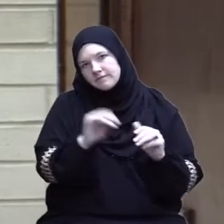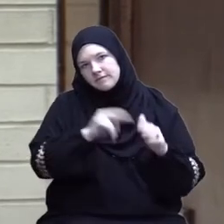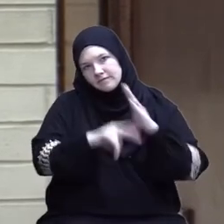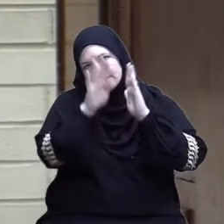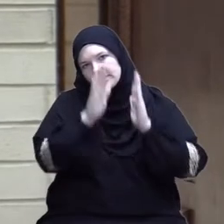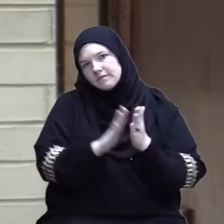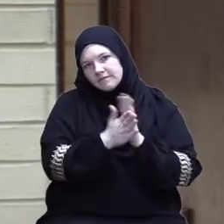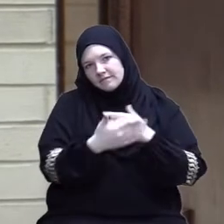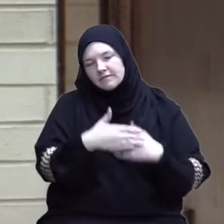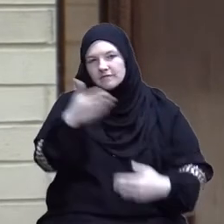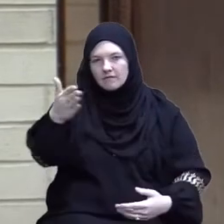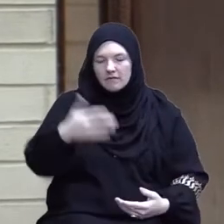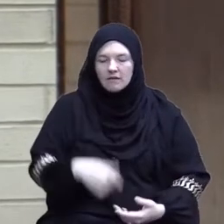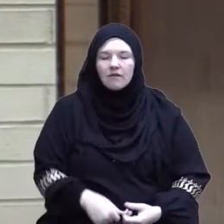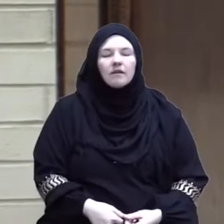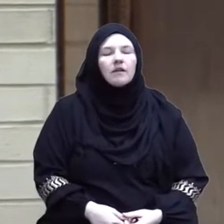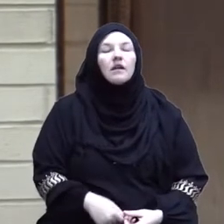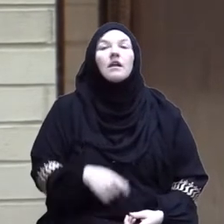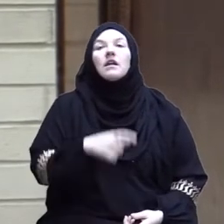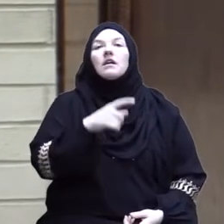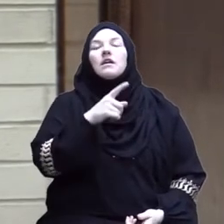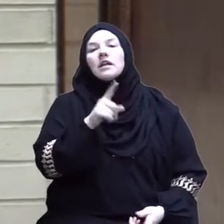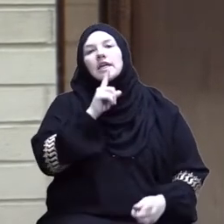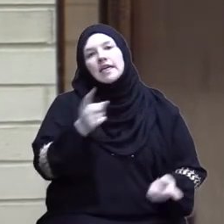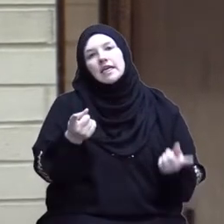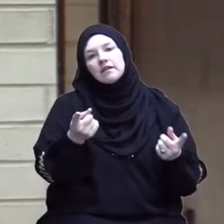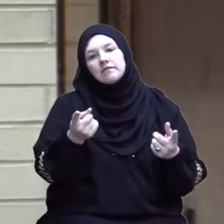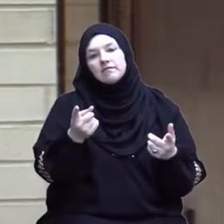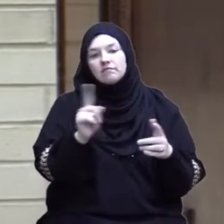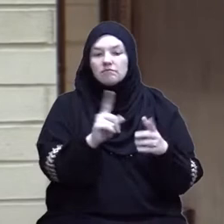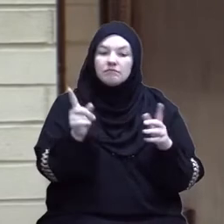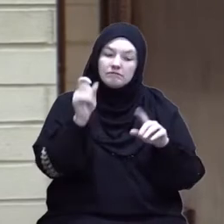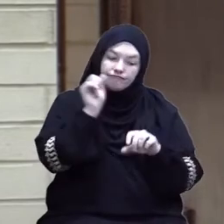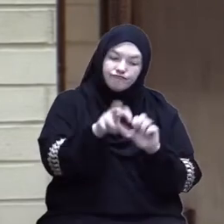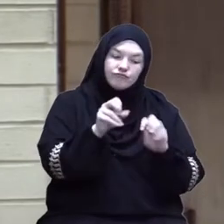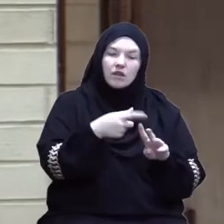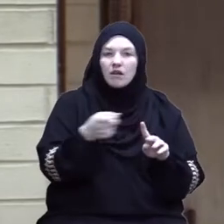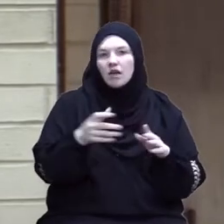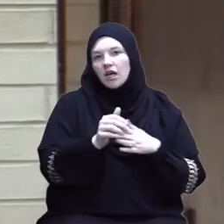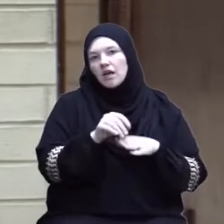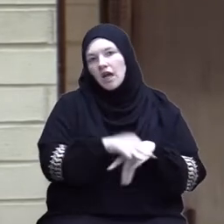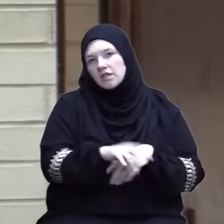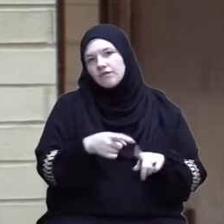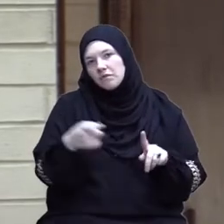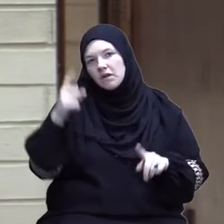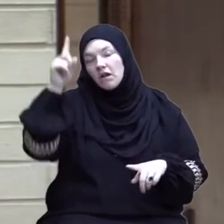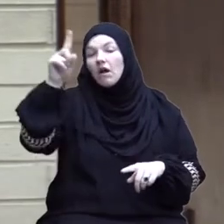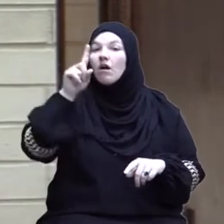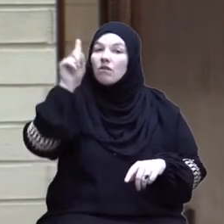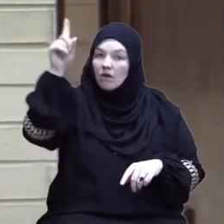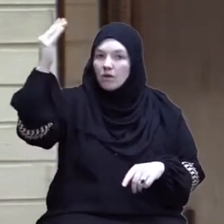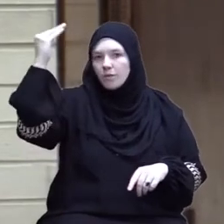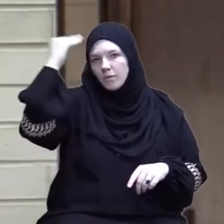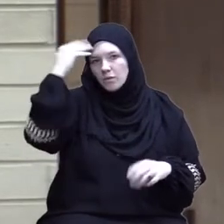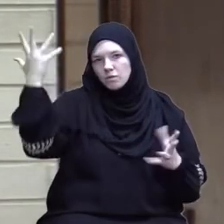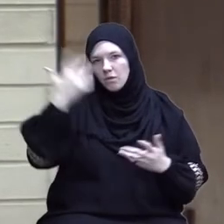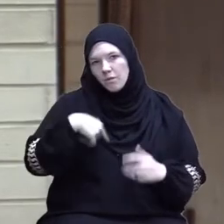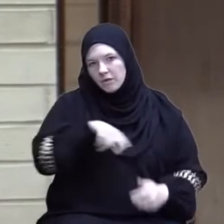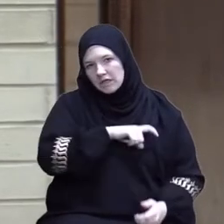Prophet ﷺ. It came as guidance from Allah. So Allah knows what we